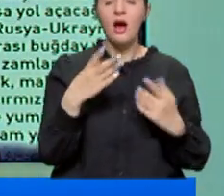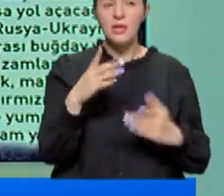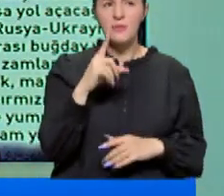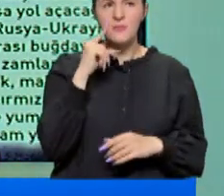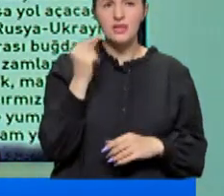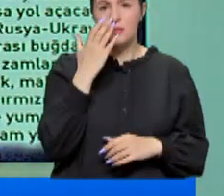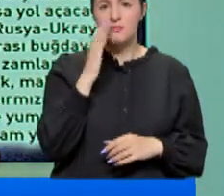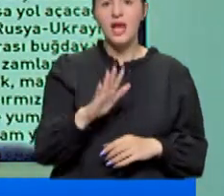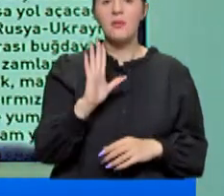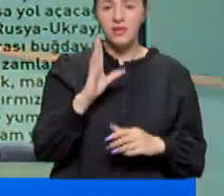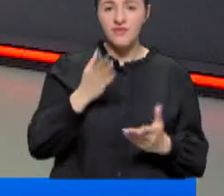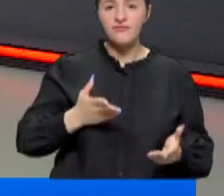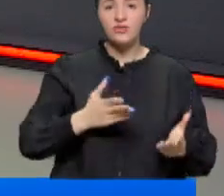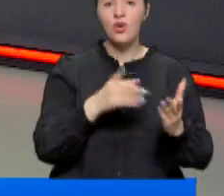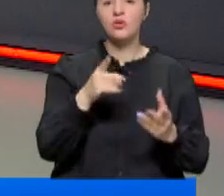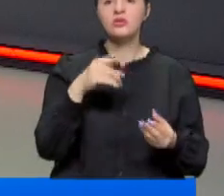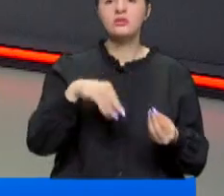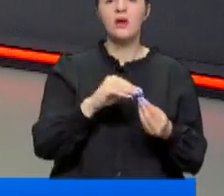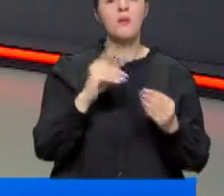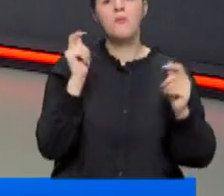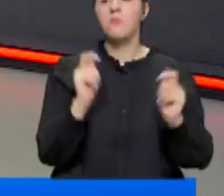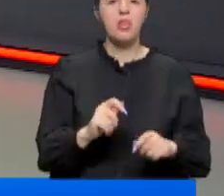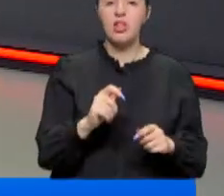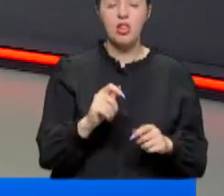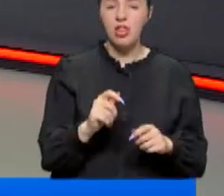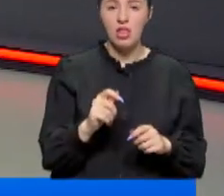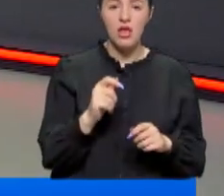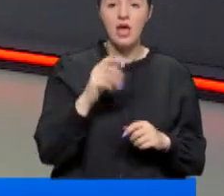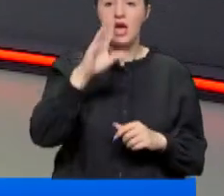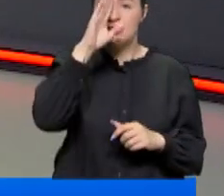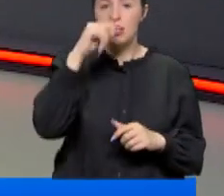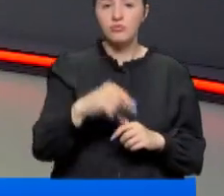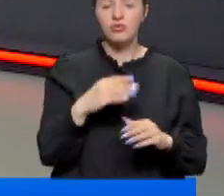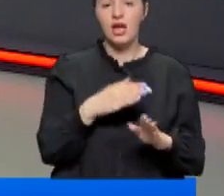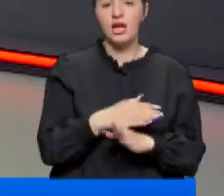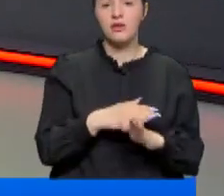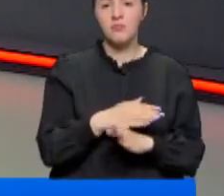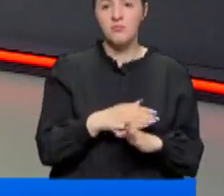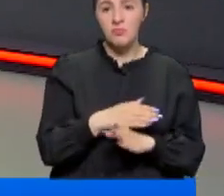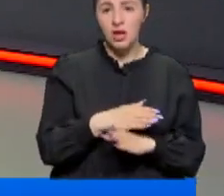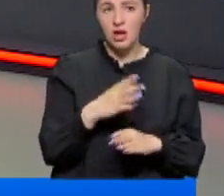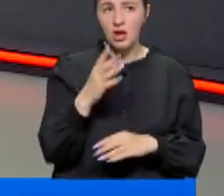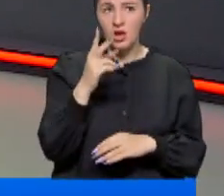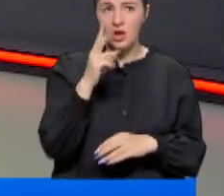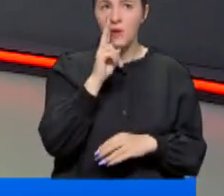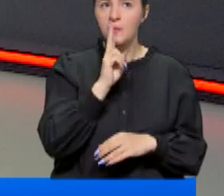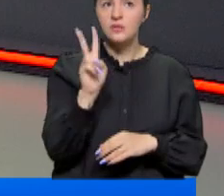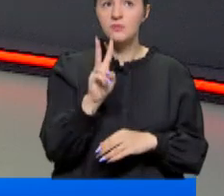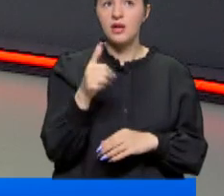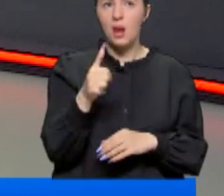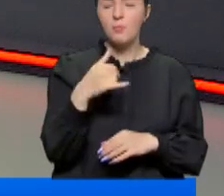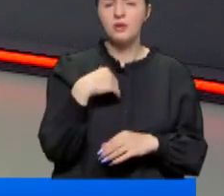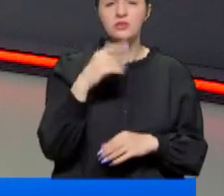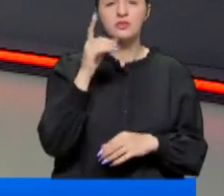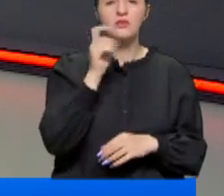Hatta bir Mayıs'ta beklemeden fırınlar O zammı da yaptığı yansıttığı İstanbul'da ekmek pek 220